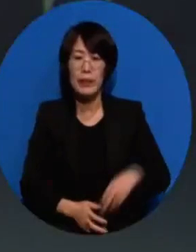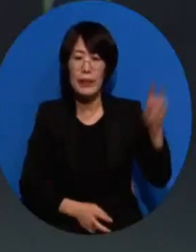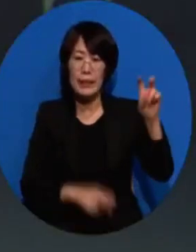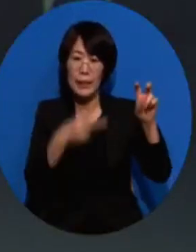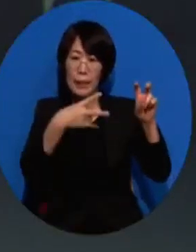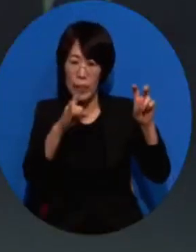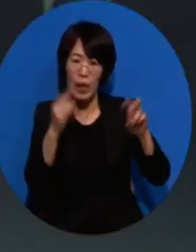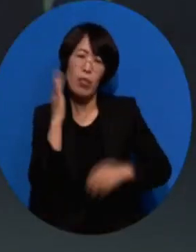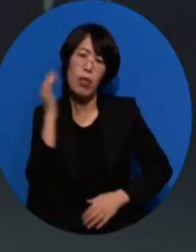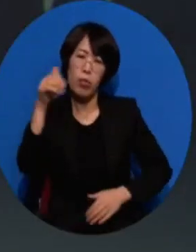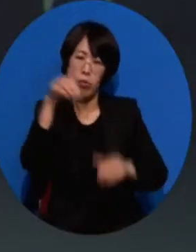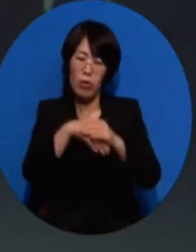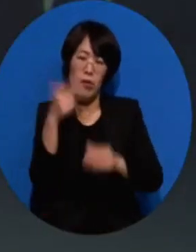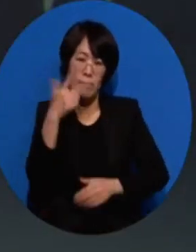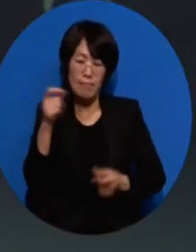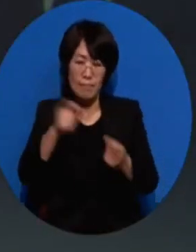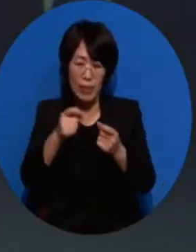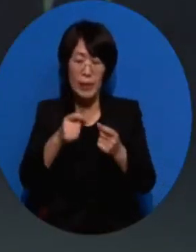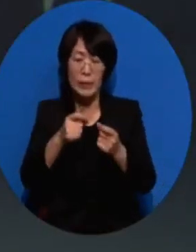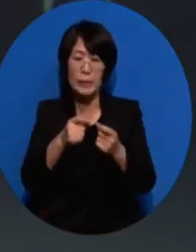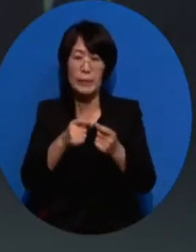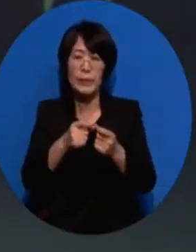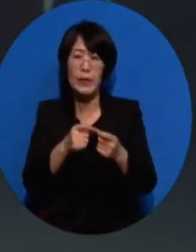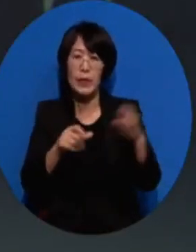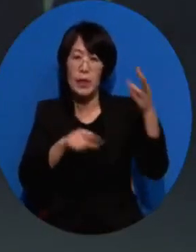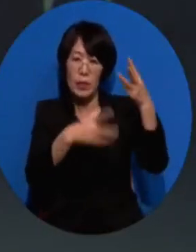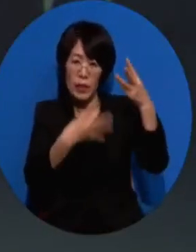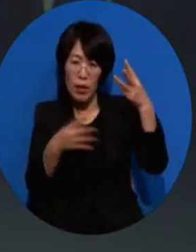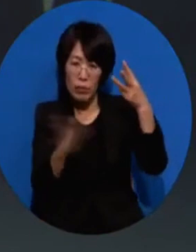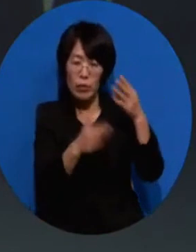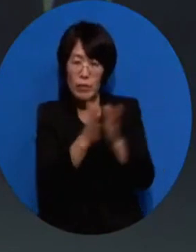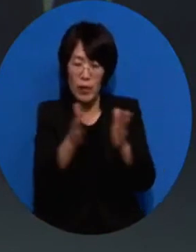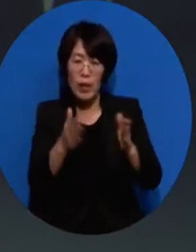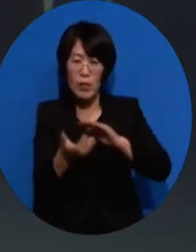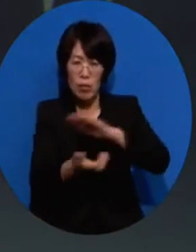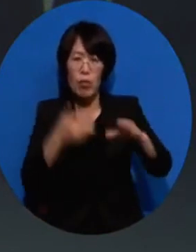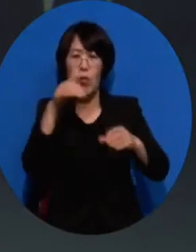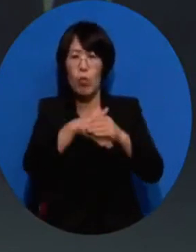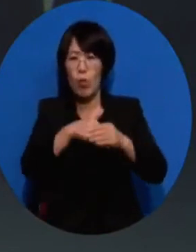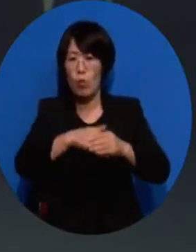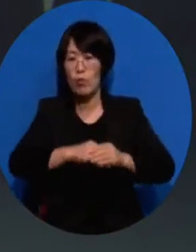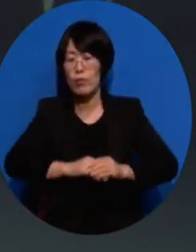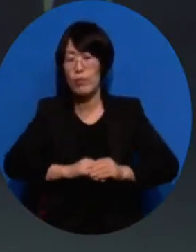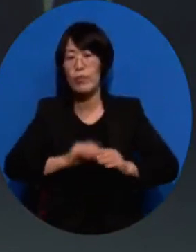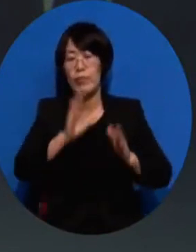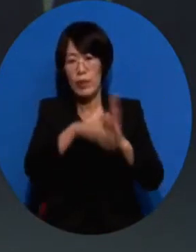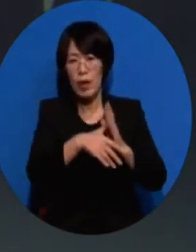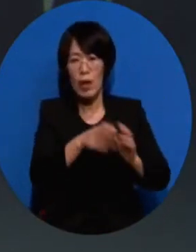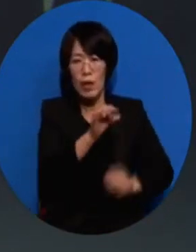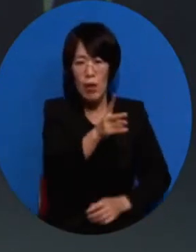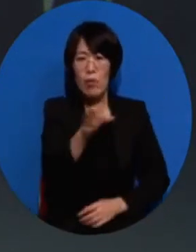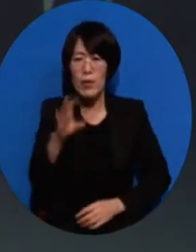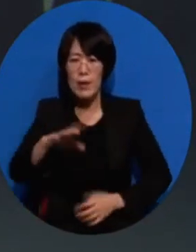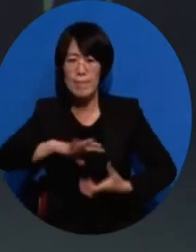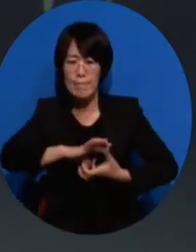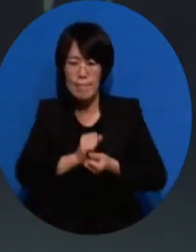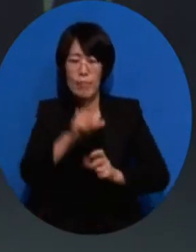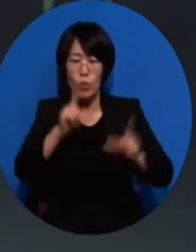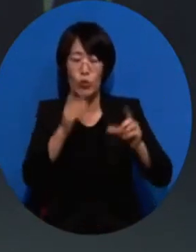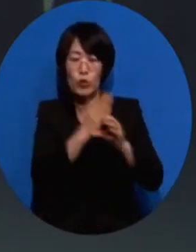20대 대선이 일주일 앞으로 다가온 가운데 4일부터 시작되는 사전투표에 여야가 사활을 걸고